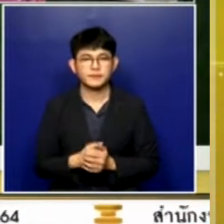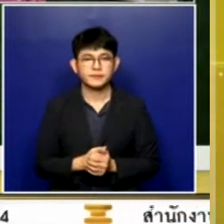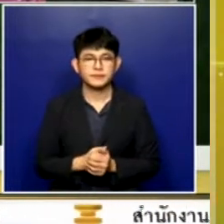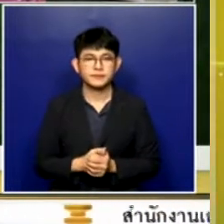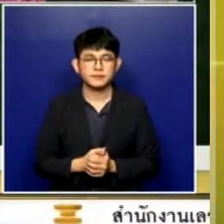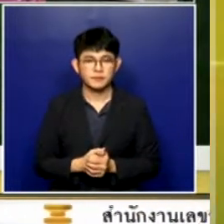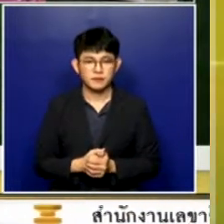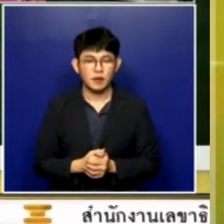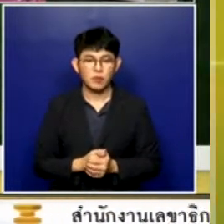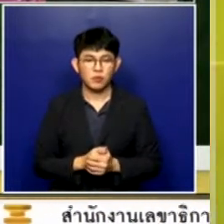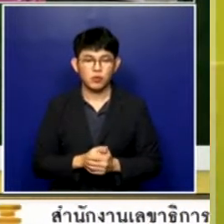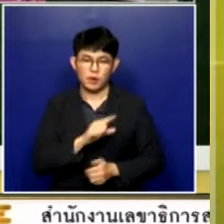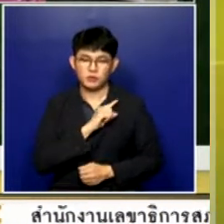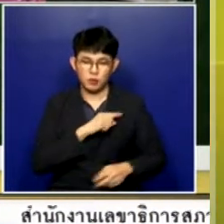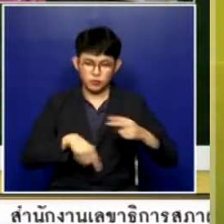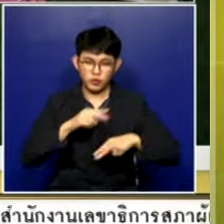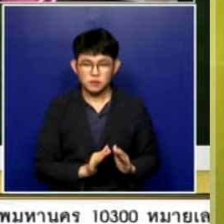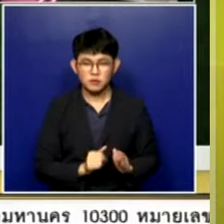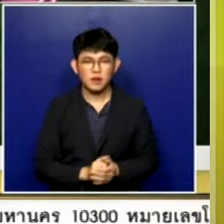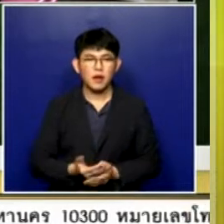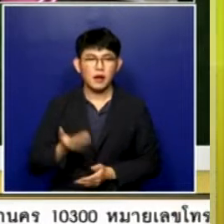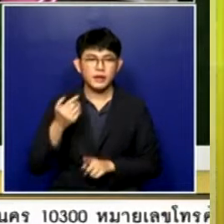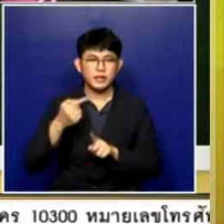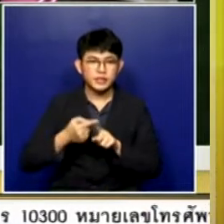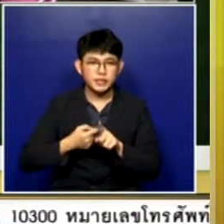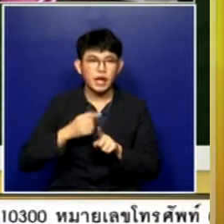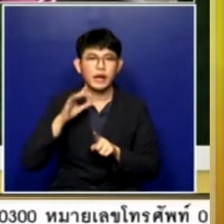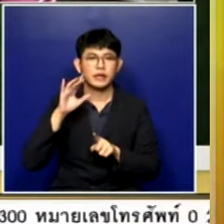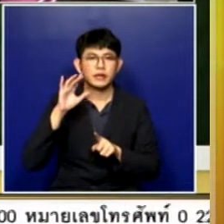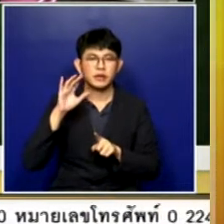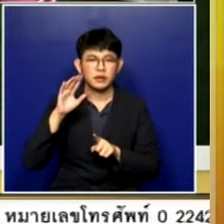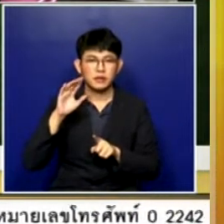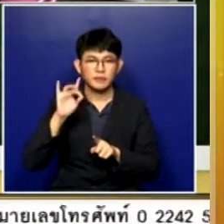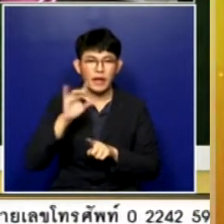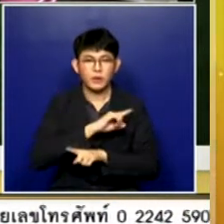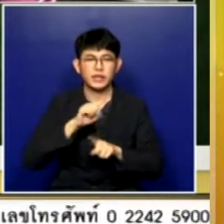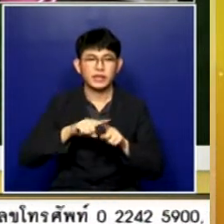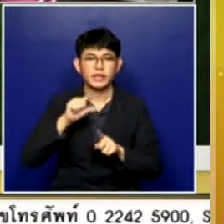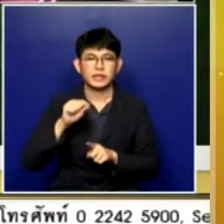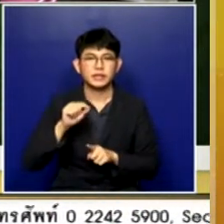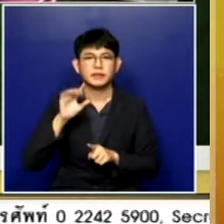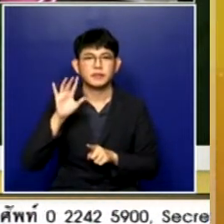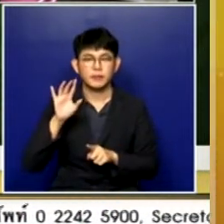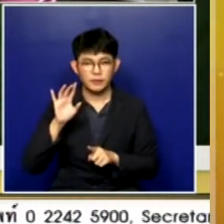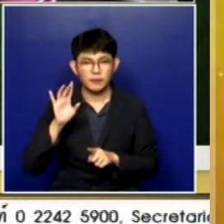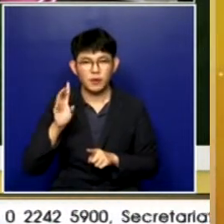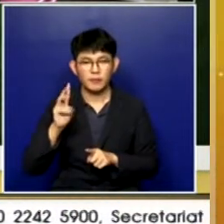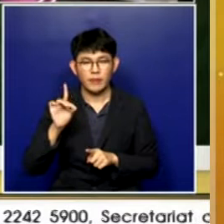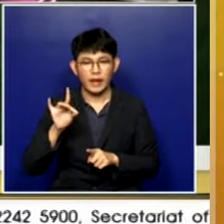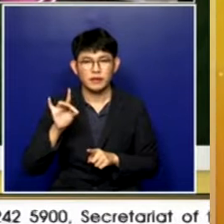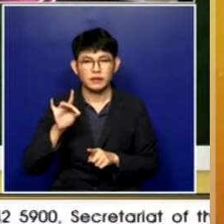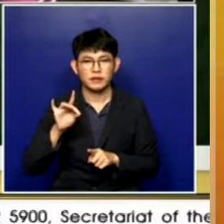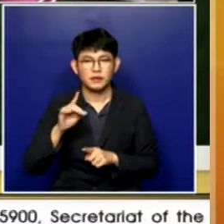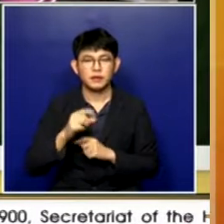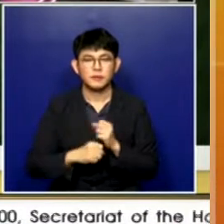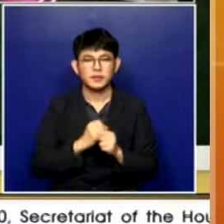มูลค่ากว่า 2พันล้านบาทระบุว่าการจัดซื้อไม่ได้ทำตามขั้นตอนมีการตั้งบริษัทรวงขึ้นมารับงานบริษัทลงที่ว่า